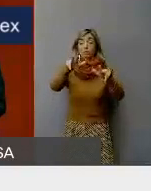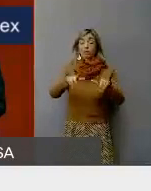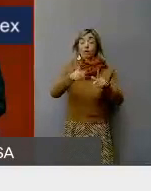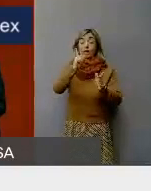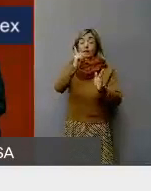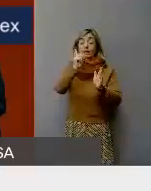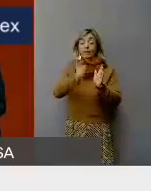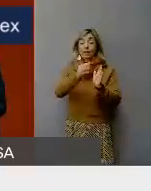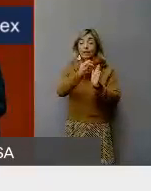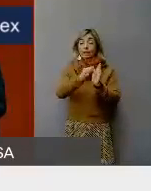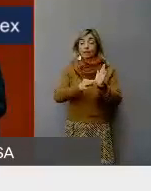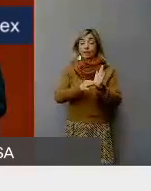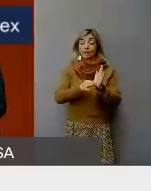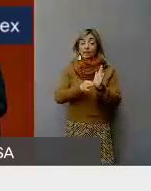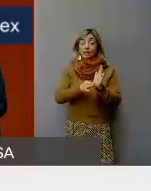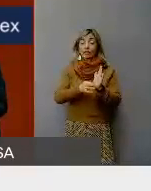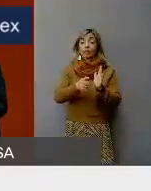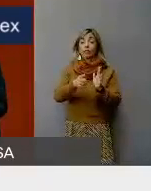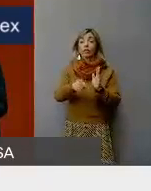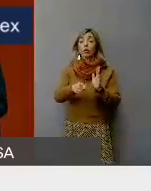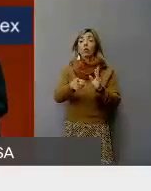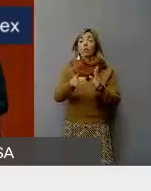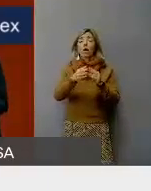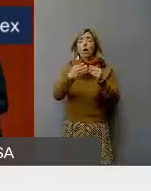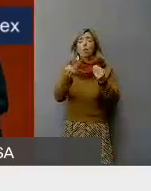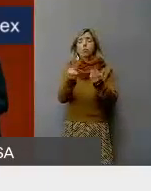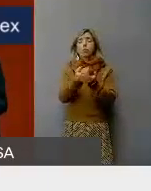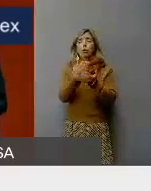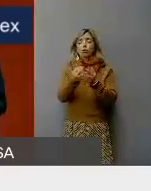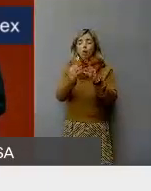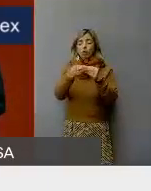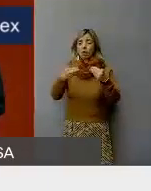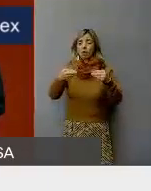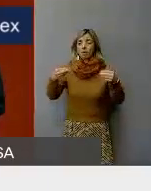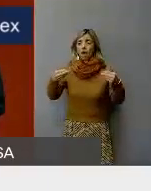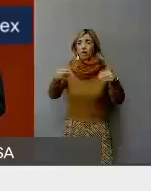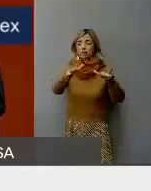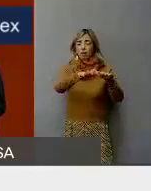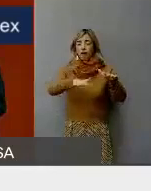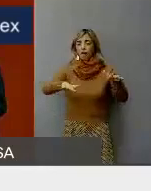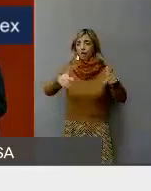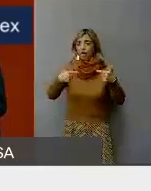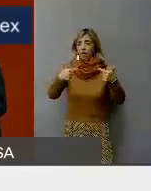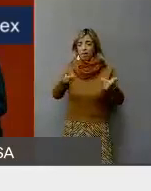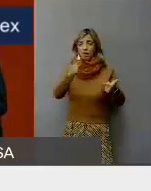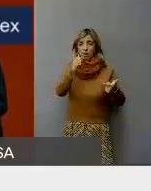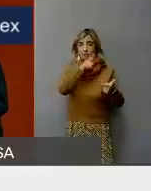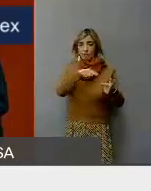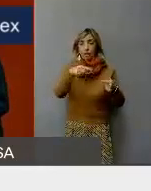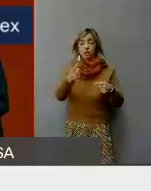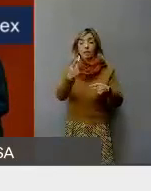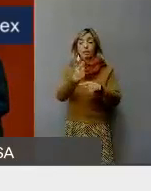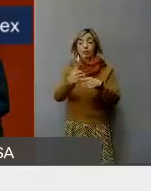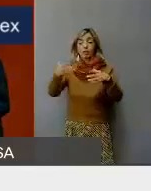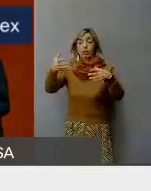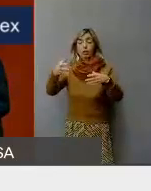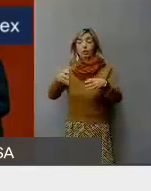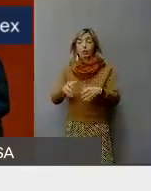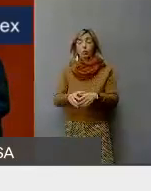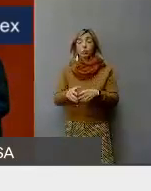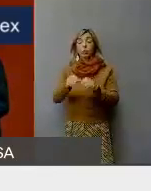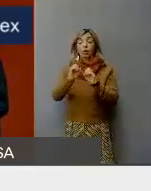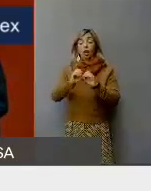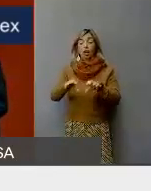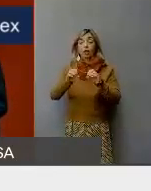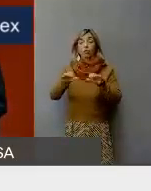di determinati prodotti di plastica sull'ambiente introduce nell unione europea misure per la riduzione dei rifiuti marini in plastica in